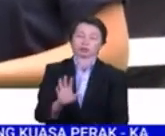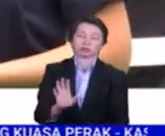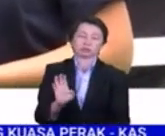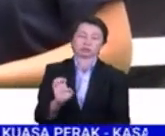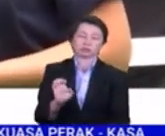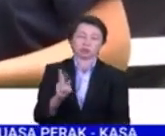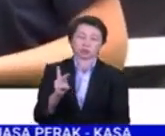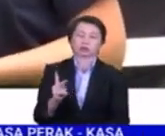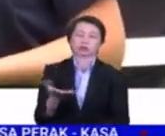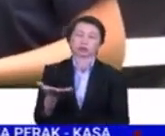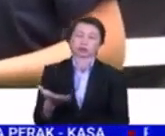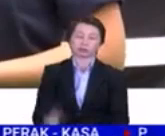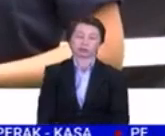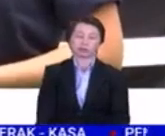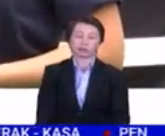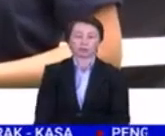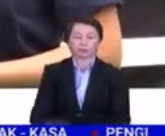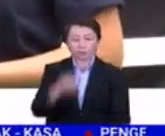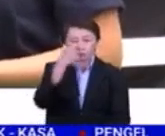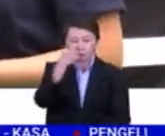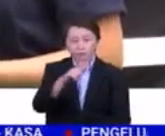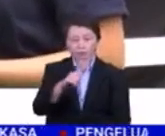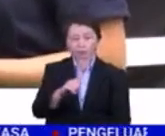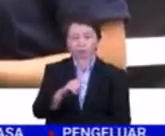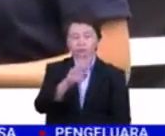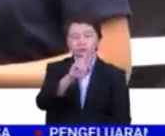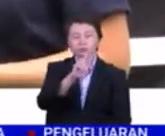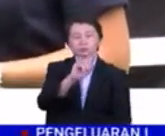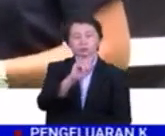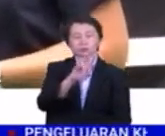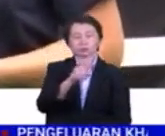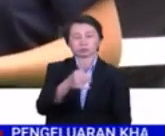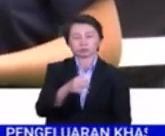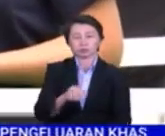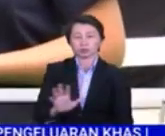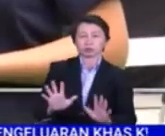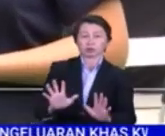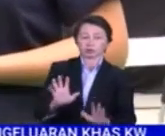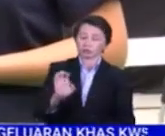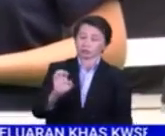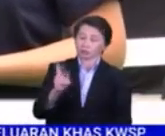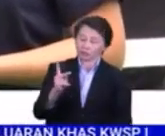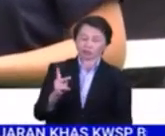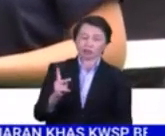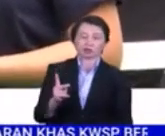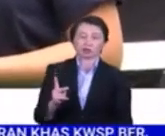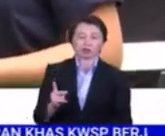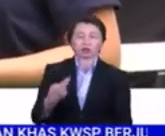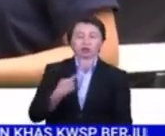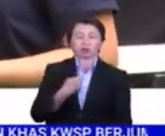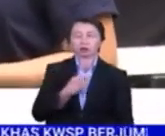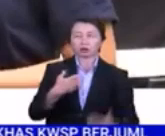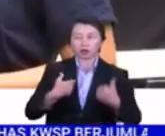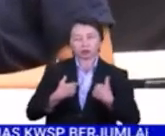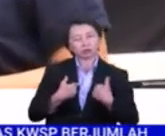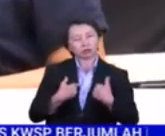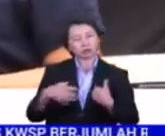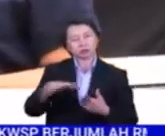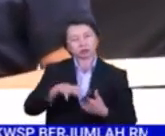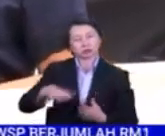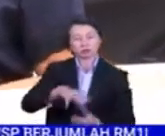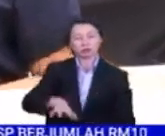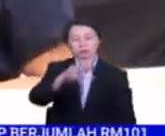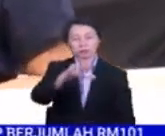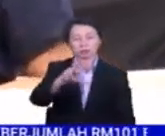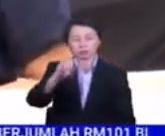ini? Okey, untuk acara edisi Riuh Act dekat Johor ni, kami ada sekurang-kurangnya 30